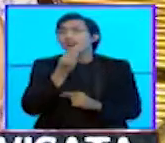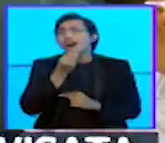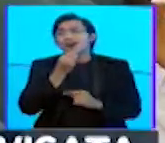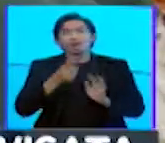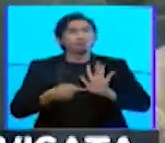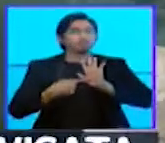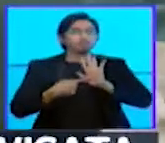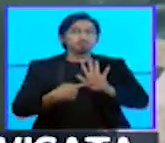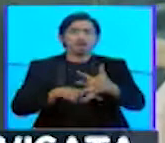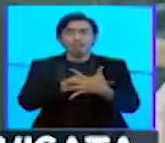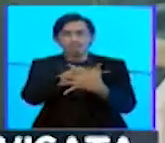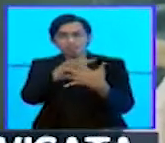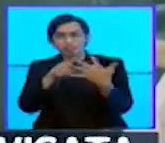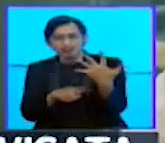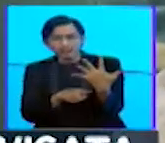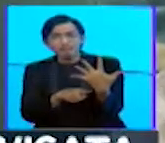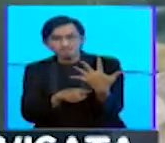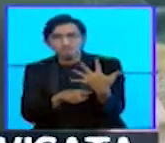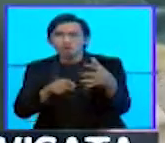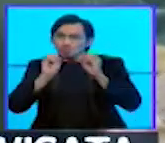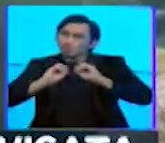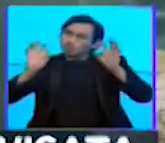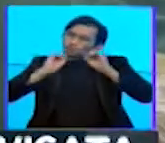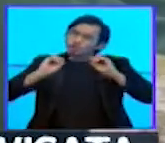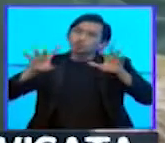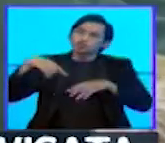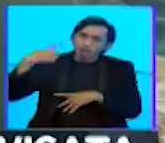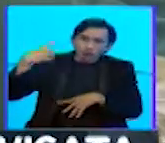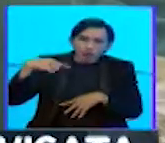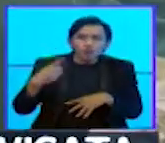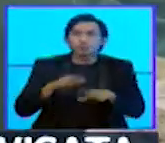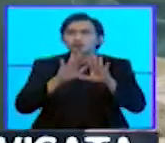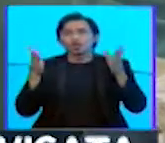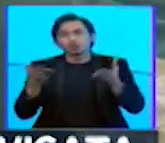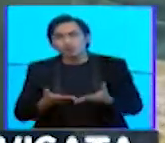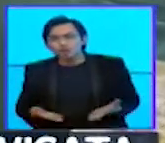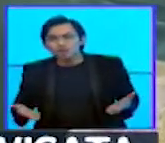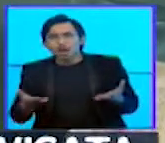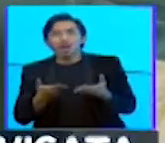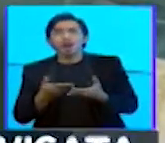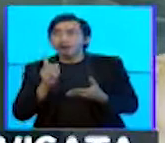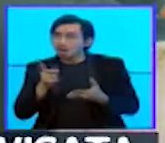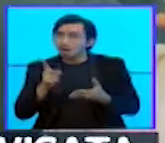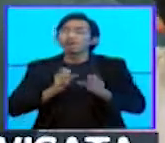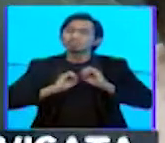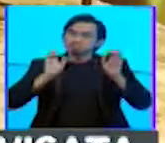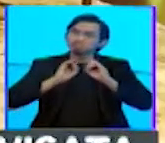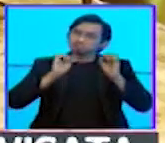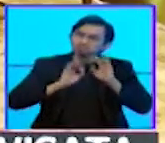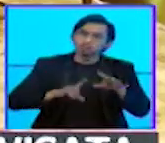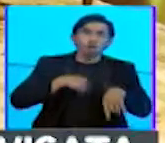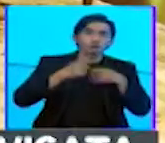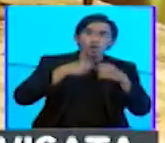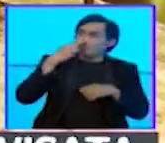akan giatkan melalui diaspora, melalui beberapa restoran Indonesia yang di luar negeri yang akan